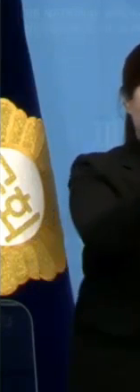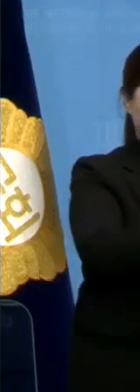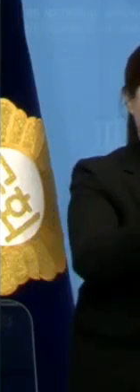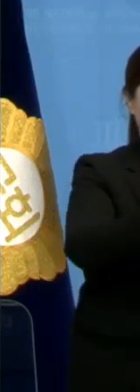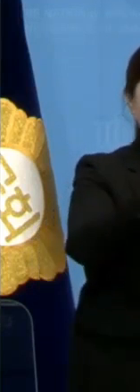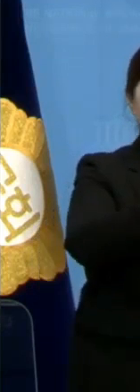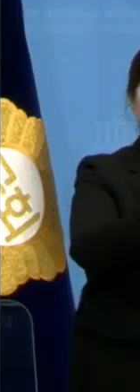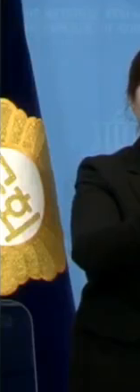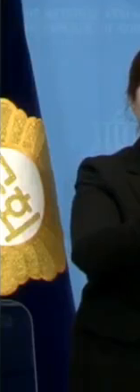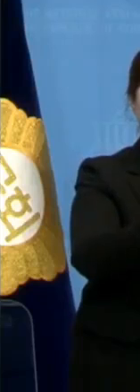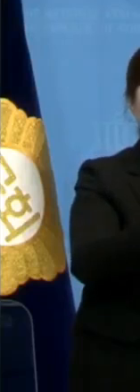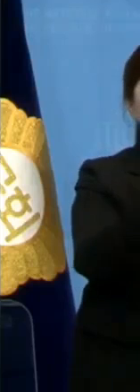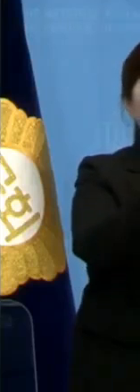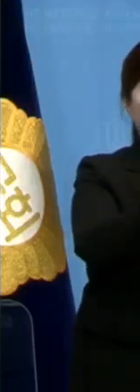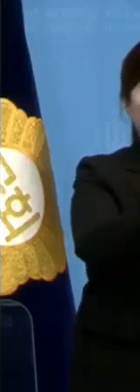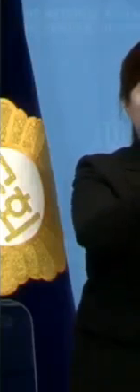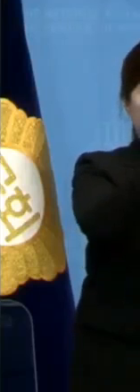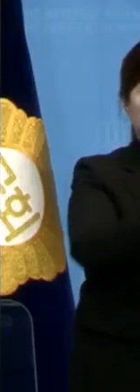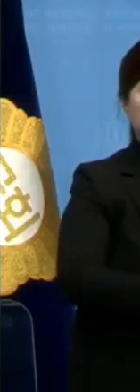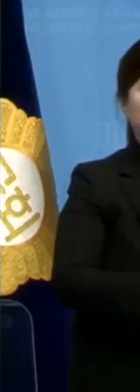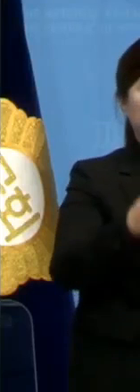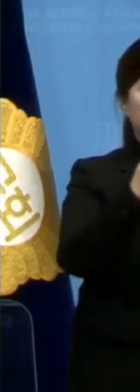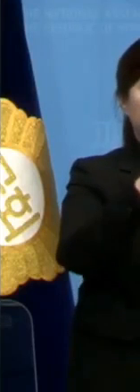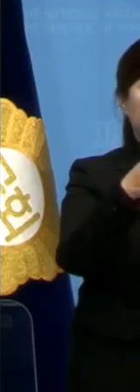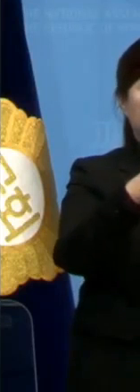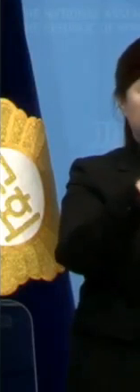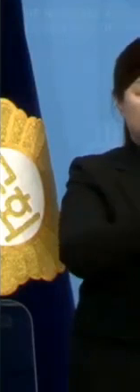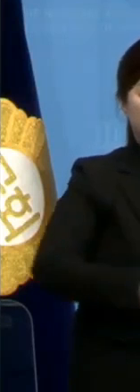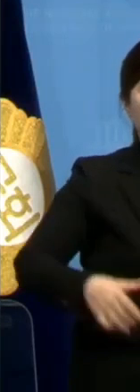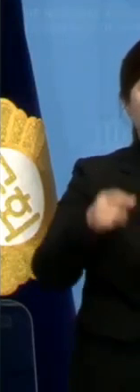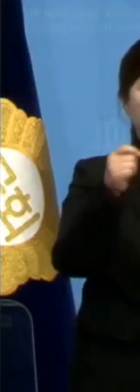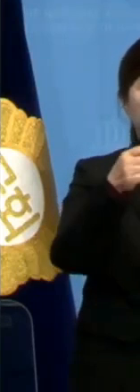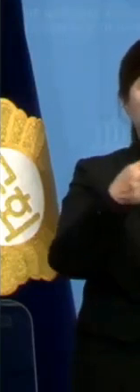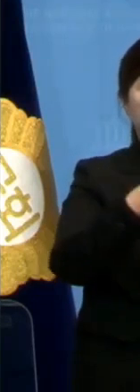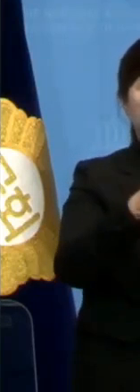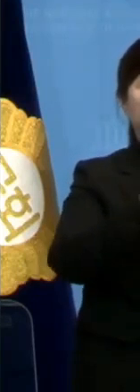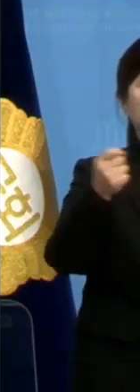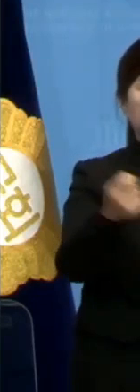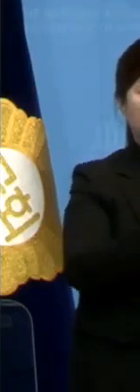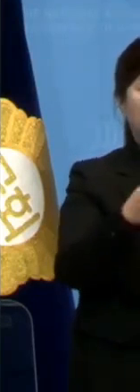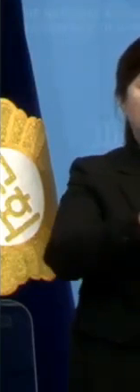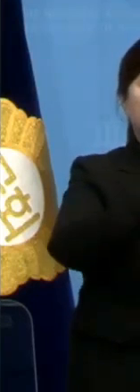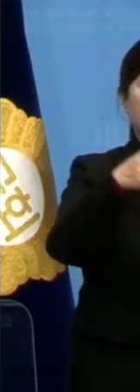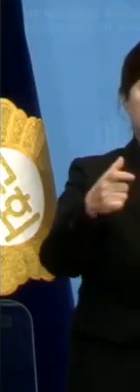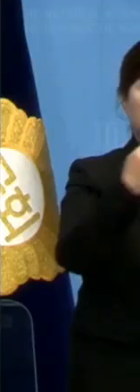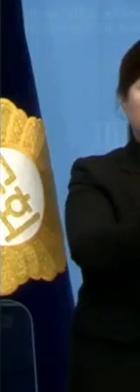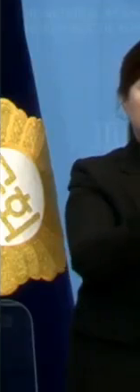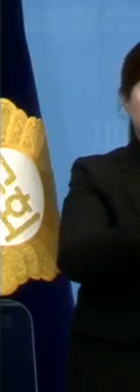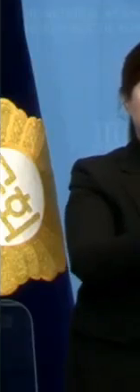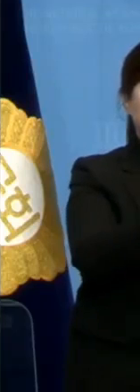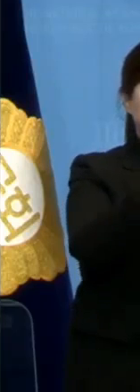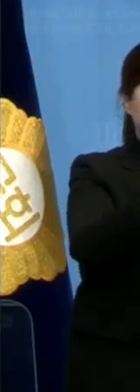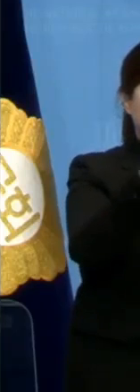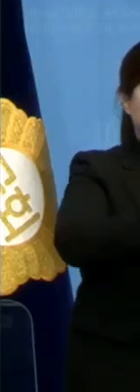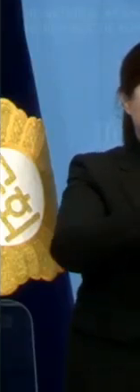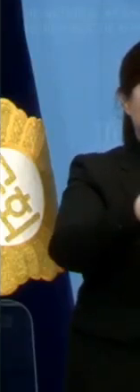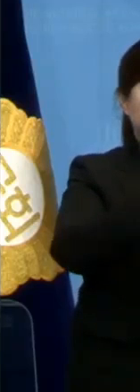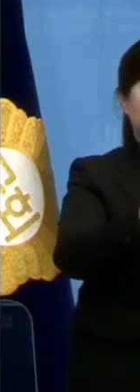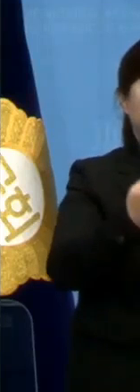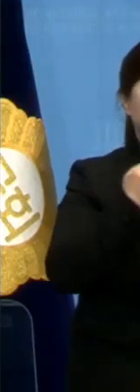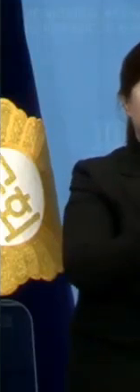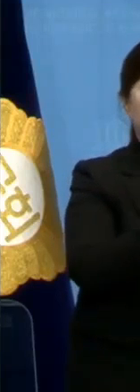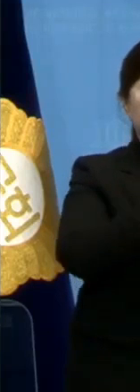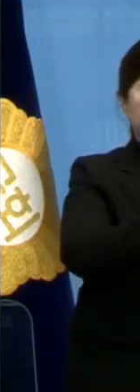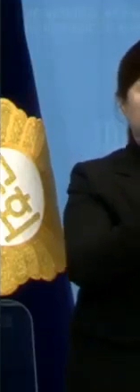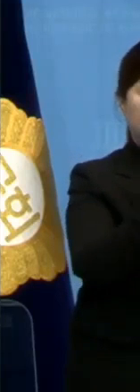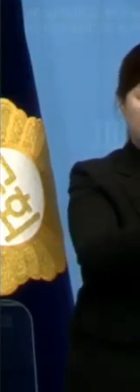공공의료는 질병 세 번째입니다. 세 번째는 보건지소의 2배 확충을 통한 1차 공공의료 강화 및 방문 간호